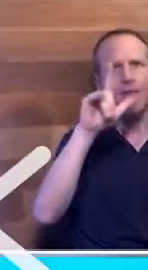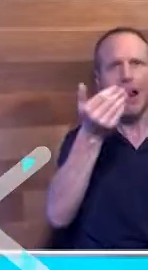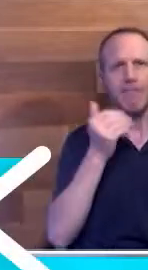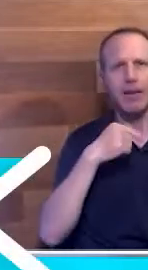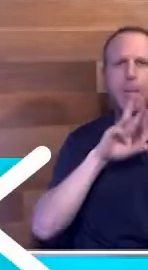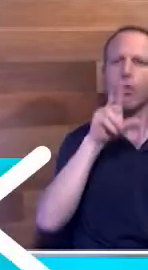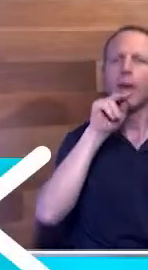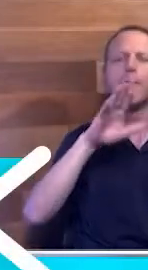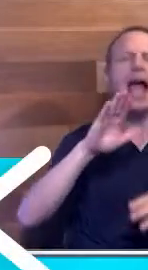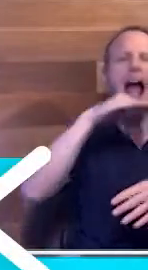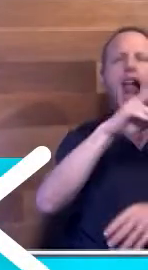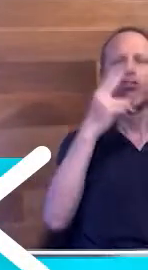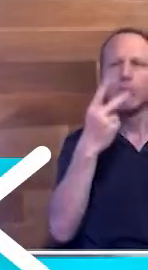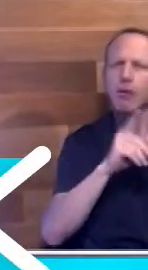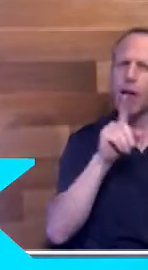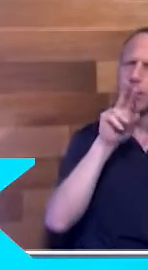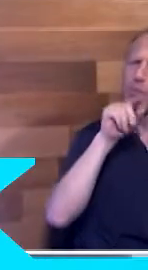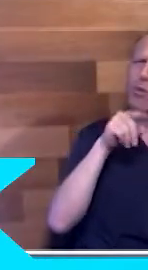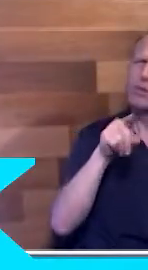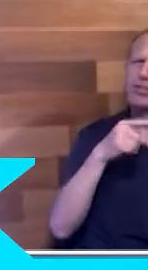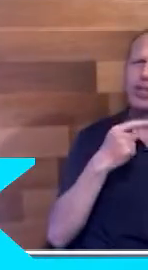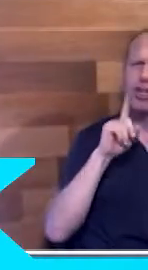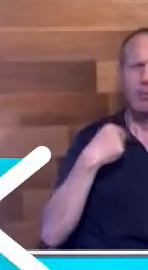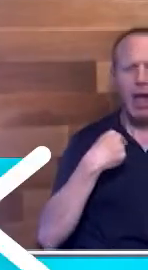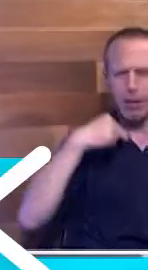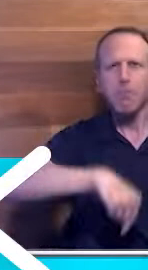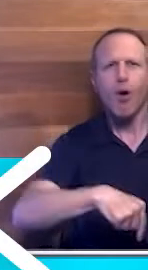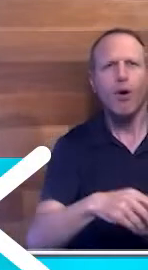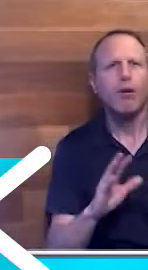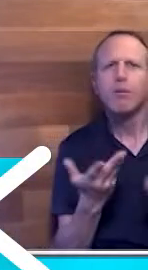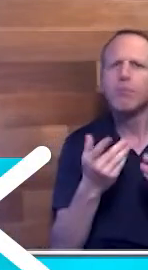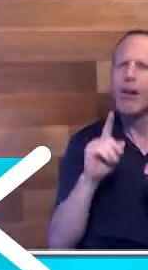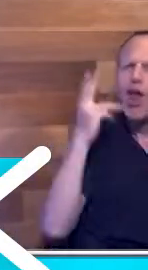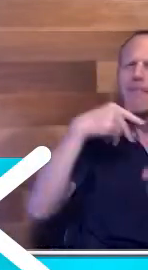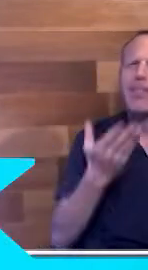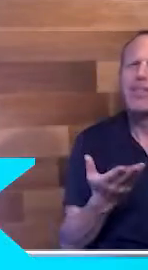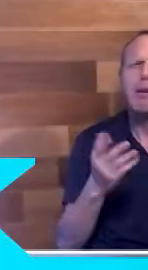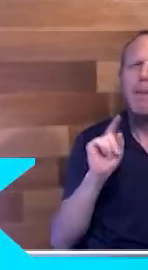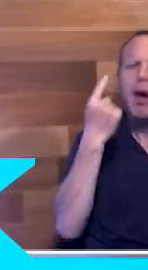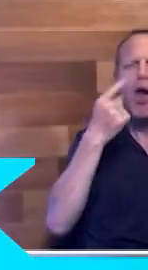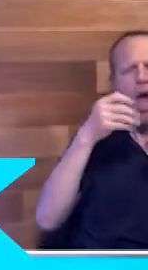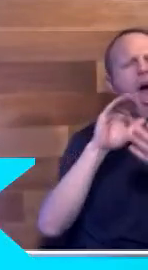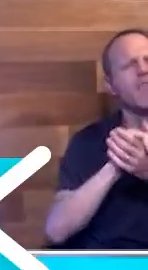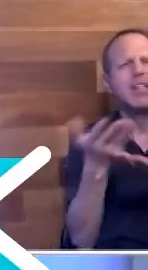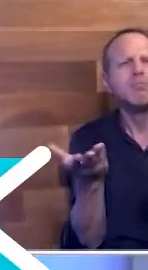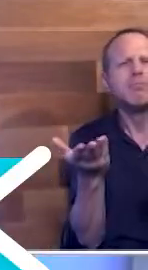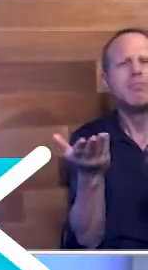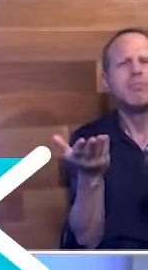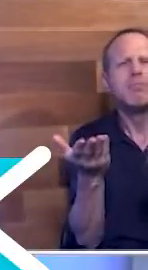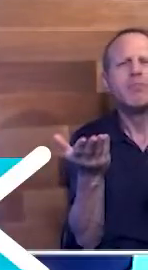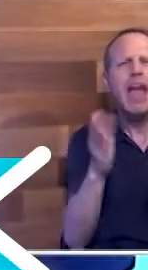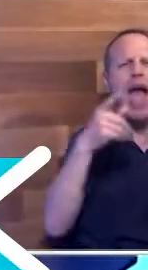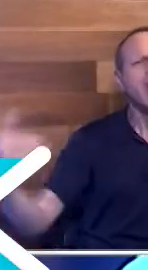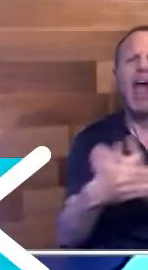נדבר על הגל השני. אל תדברי בשמי. אני פה. תגידו, מה קורה? לא הבנתי, מה קורה? חברים,